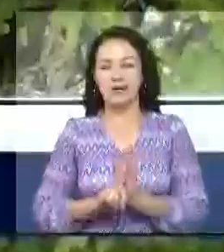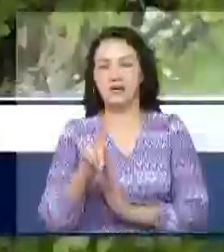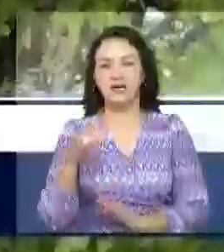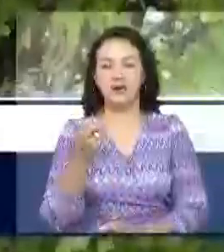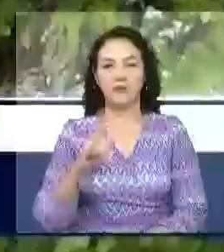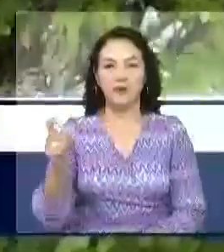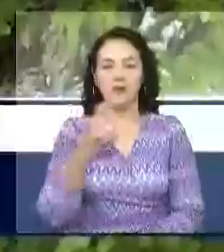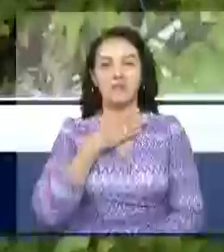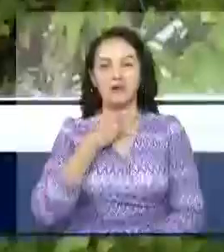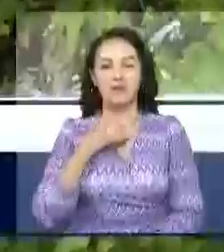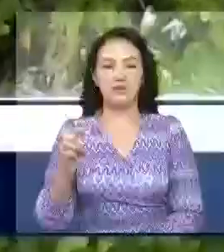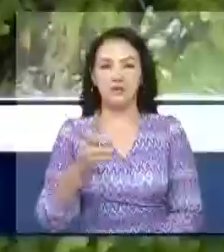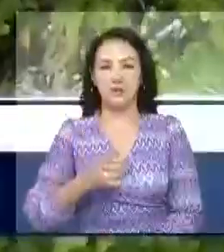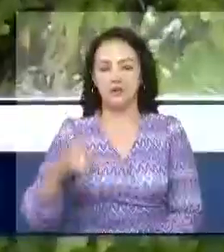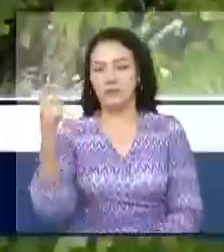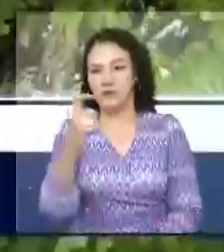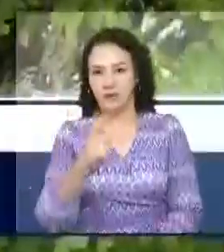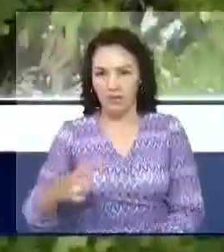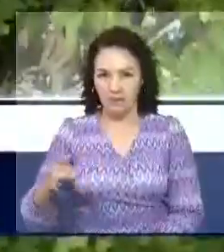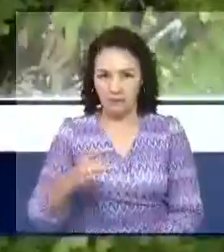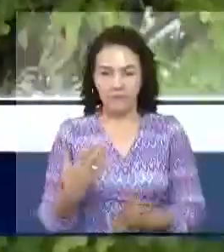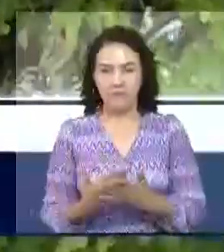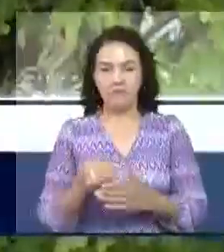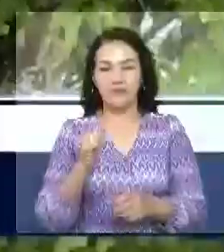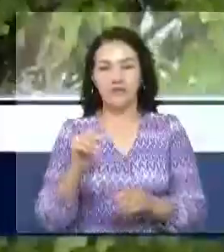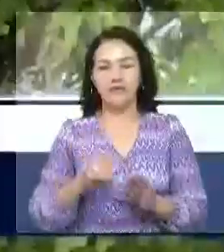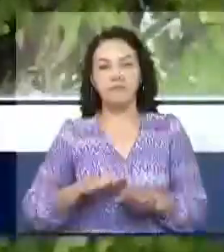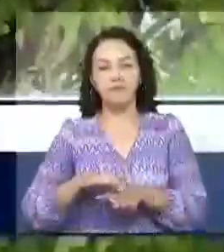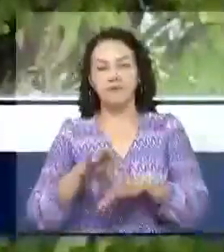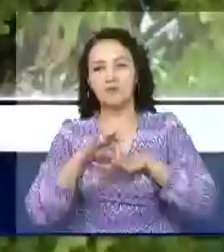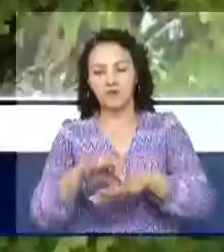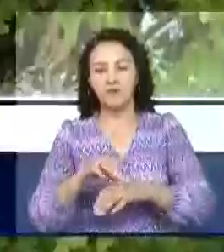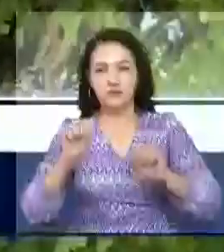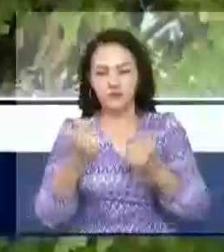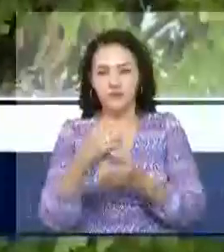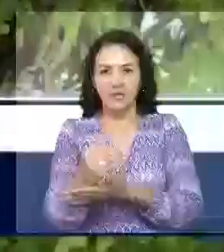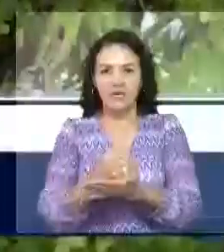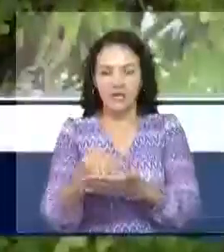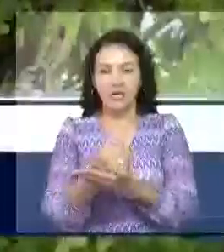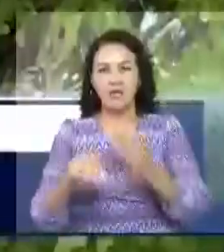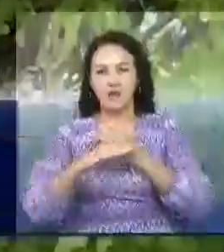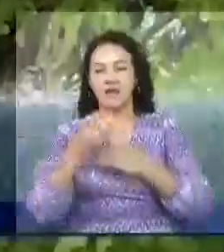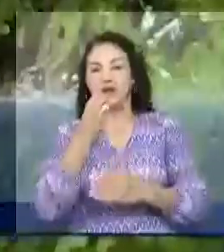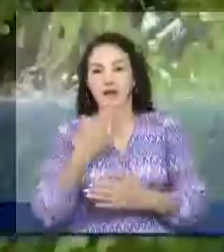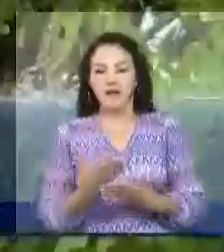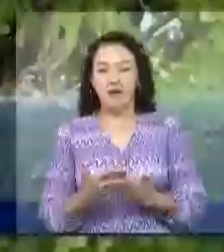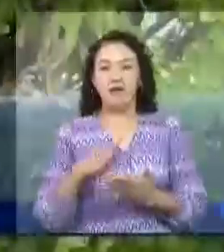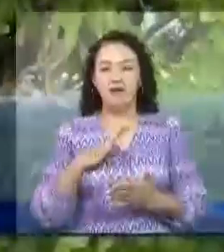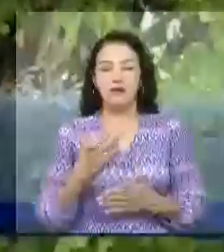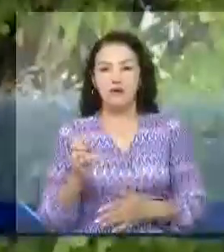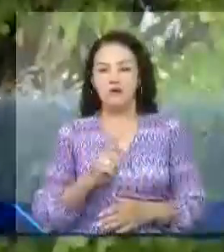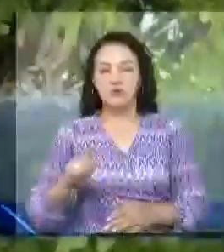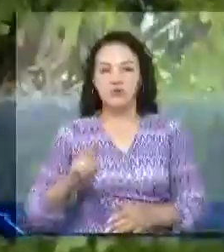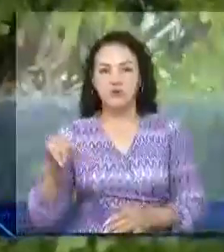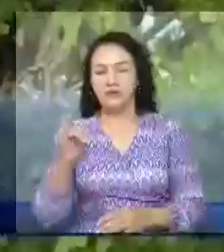Алгинском, Хабдинском, Артукском, Темирском и Хромтауском районах. Идет сбор урожая озимых культур, состояние полей хорошее. Кроме того, в южных